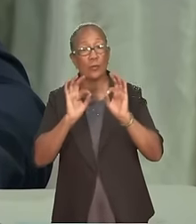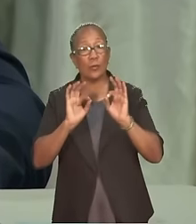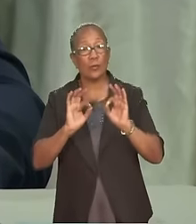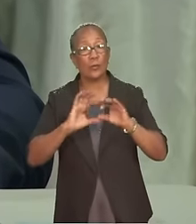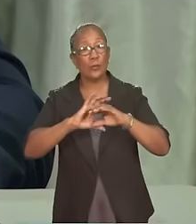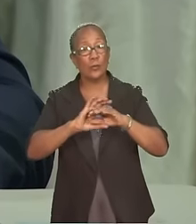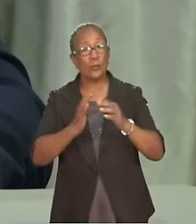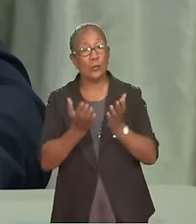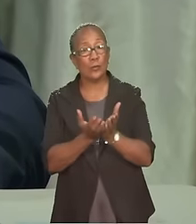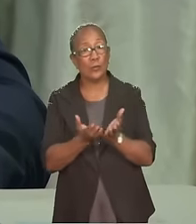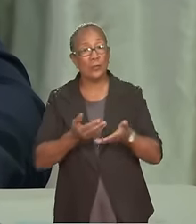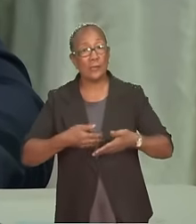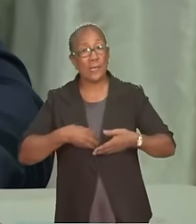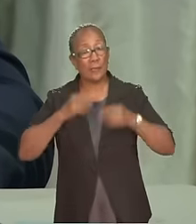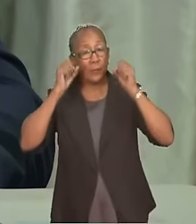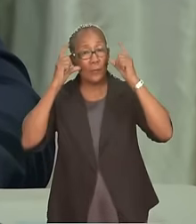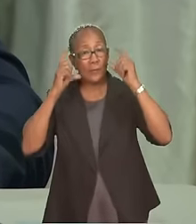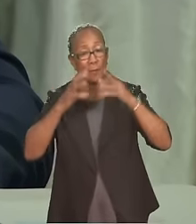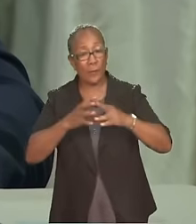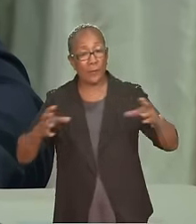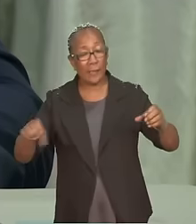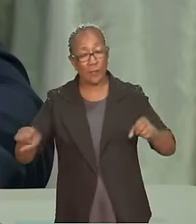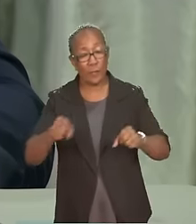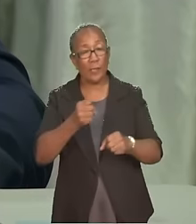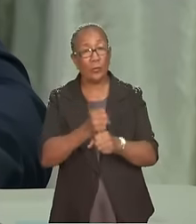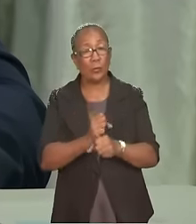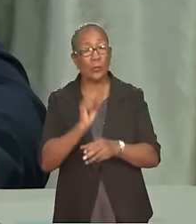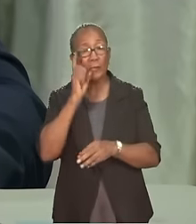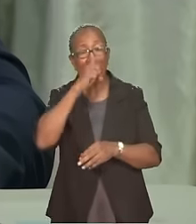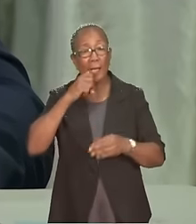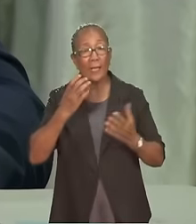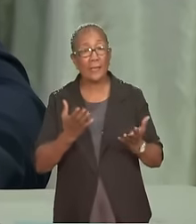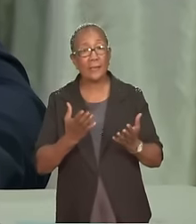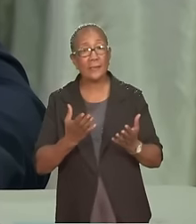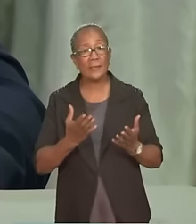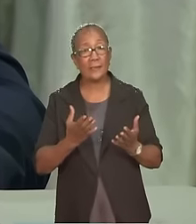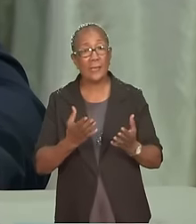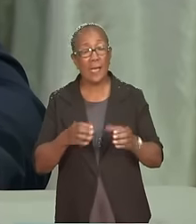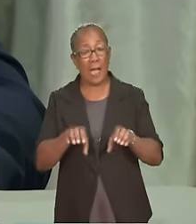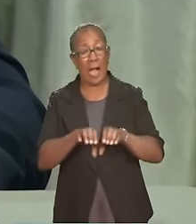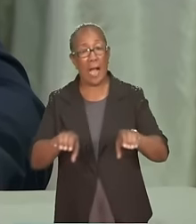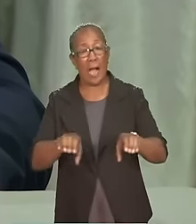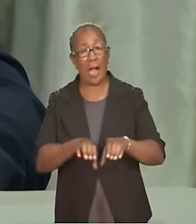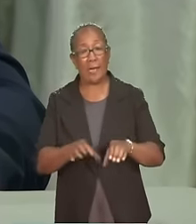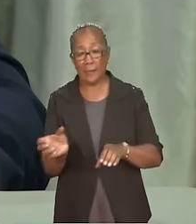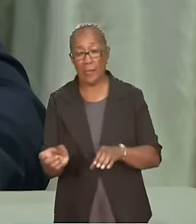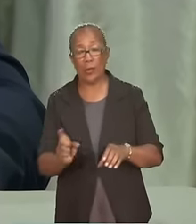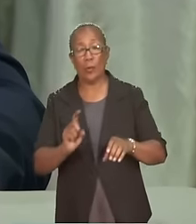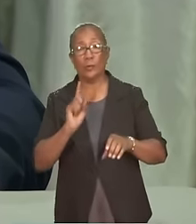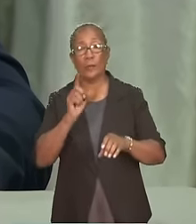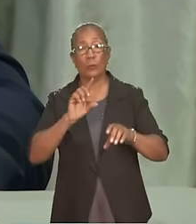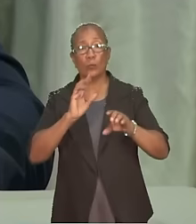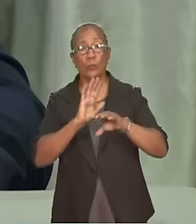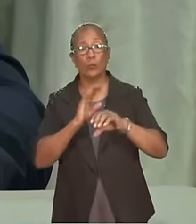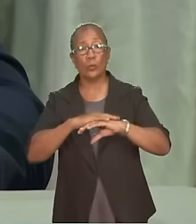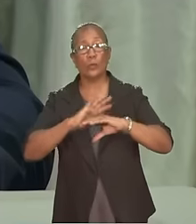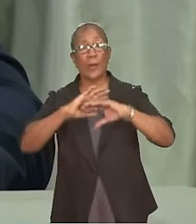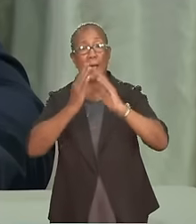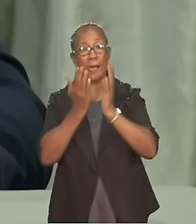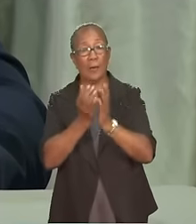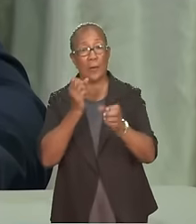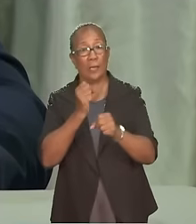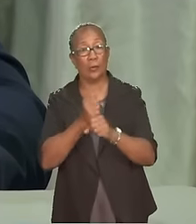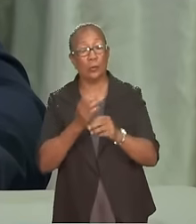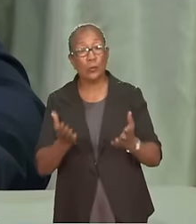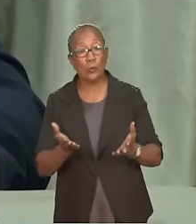ook professionele bedrijven ook betrokken zijn als aandeelhouders. Dat moeten we allemaal doen. Er is een stukje stagnatie